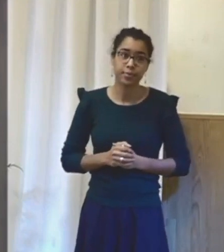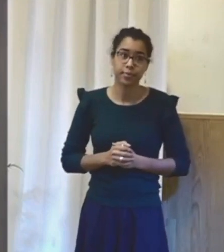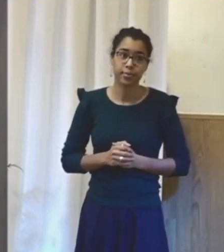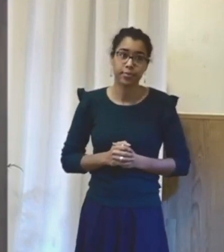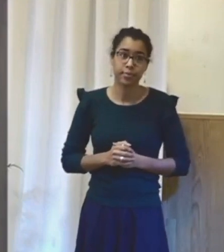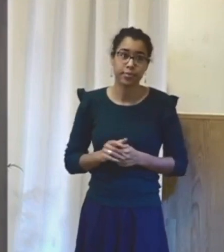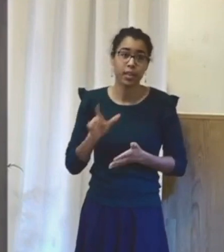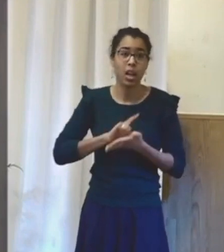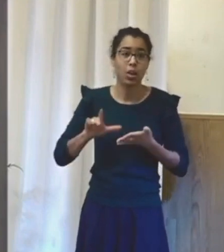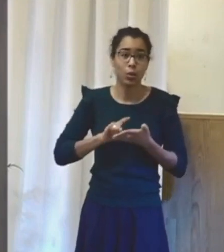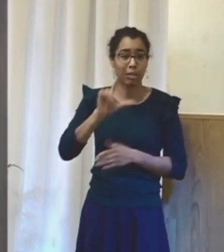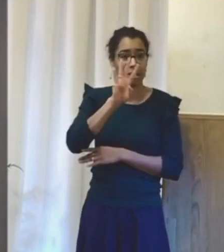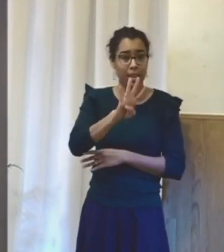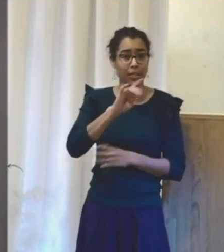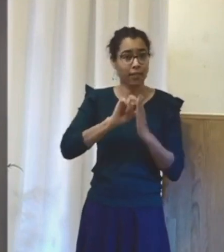Dans Luc 4, verset 6,